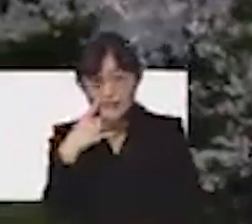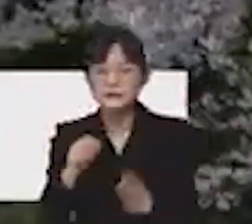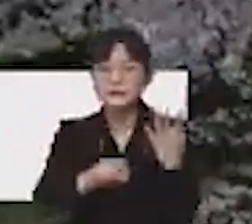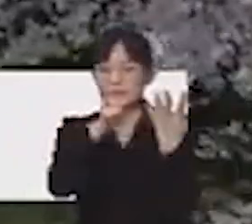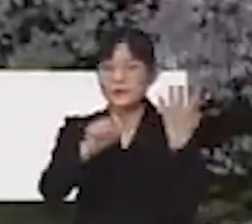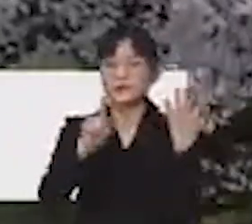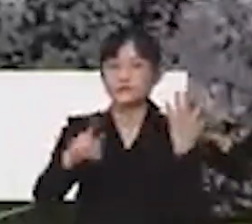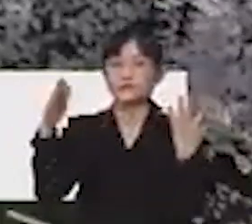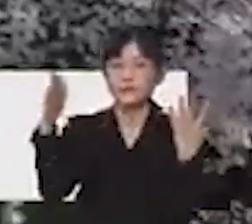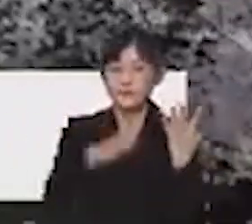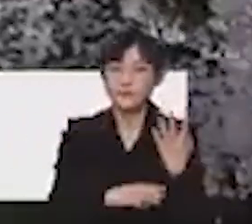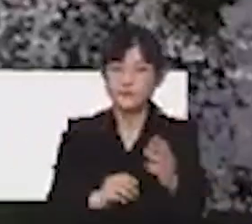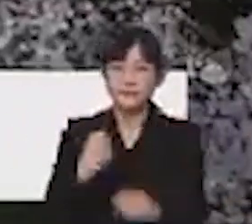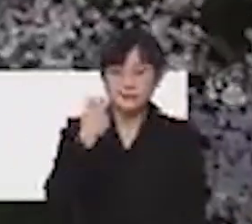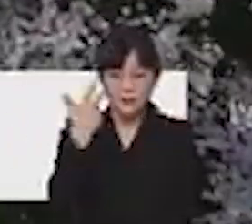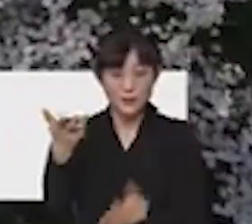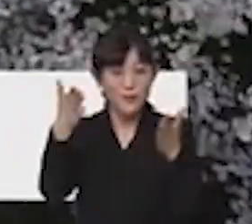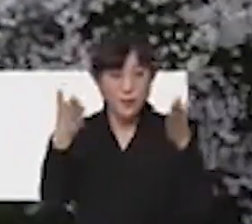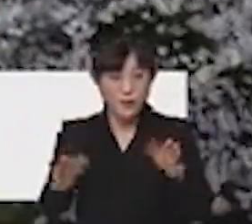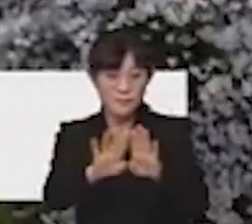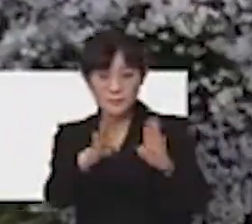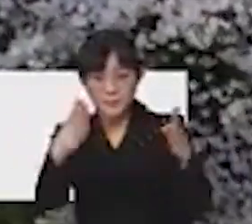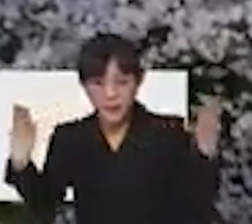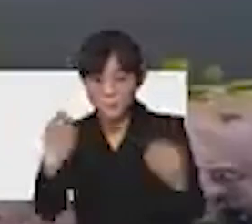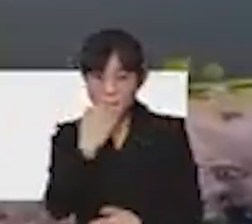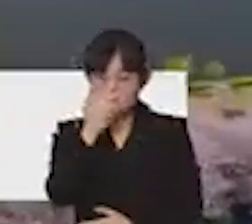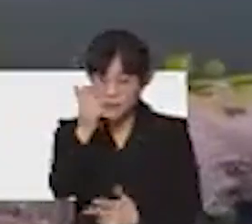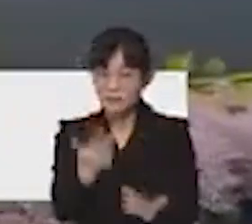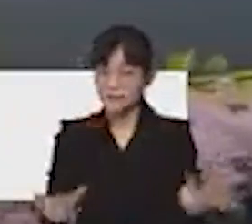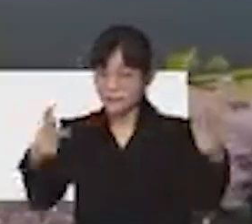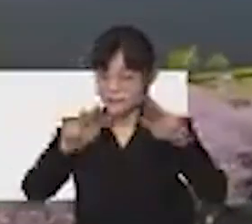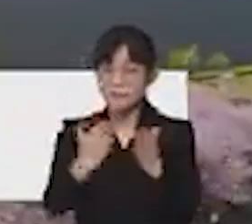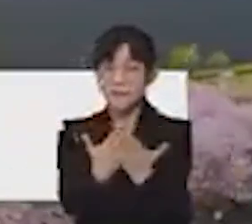4월 1일부터 7달 동안 열리는 순천만